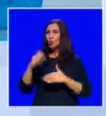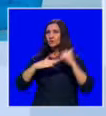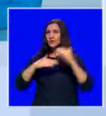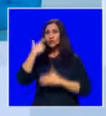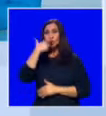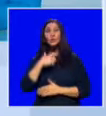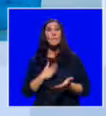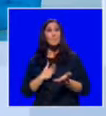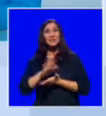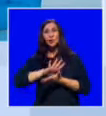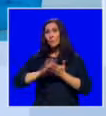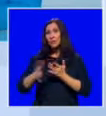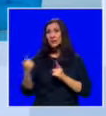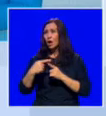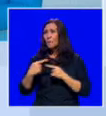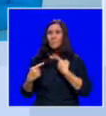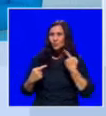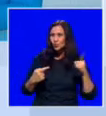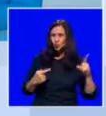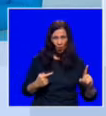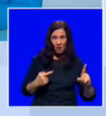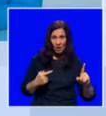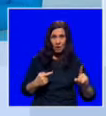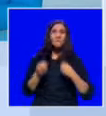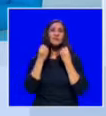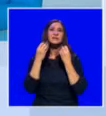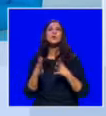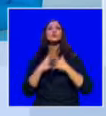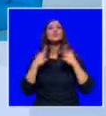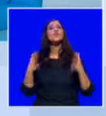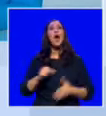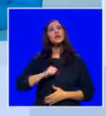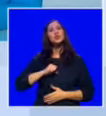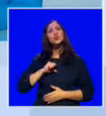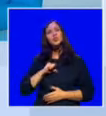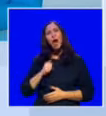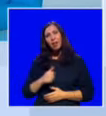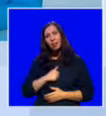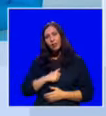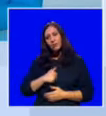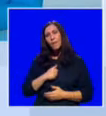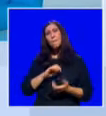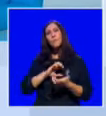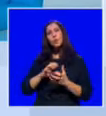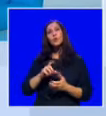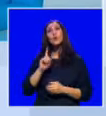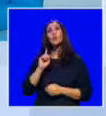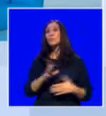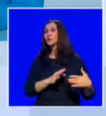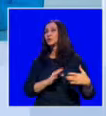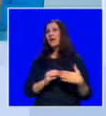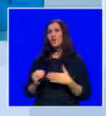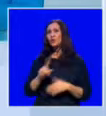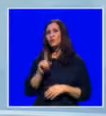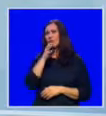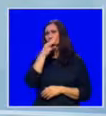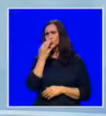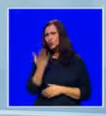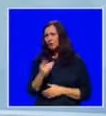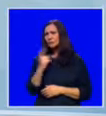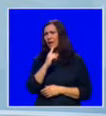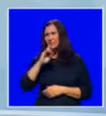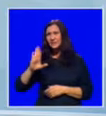идентичност през омразата към другия е възможно най-жалката политика, която би могла да бъде водена. Ние не случайно